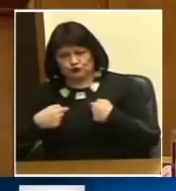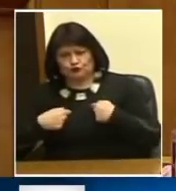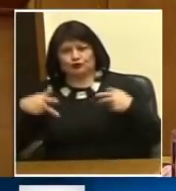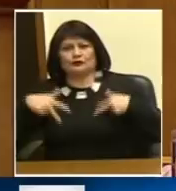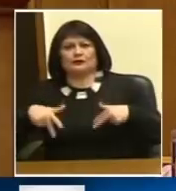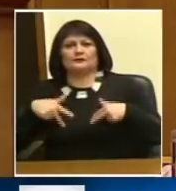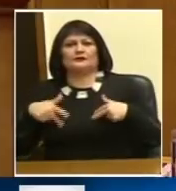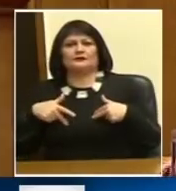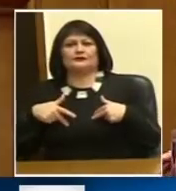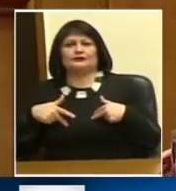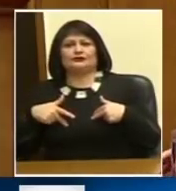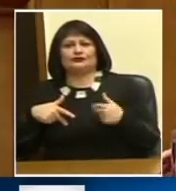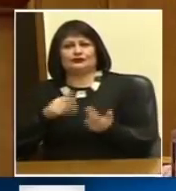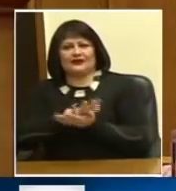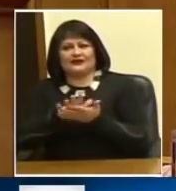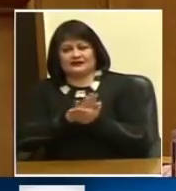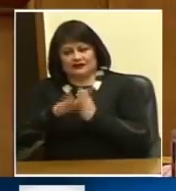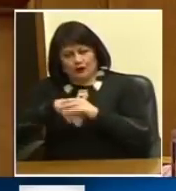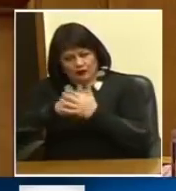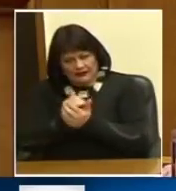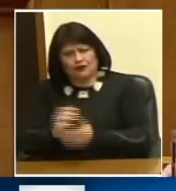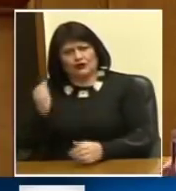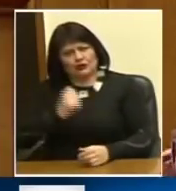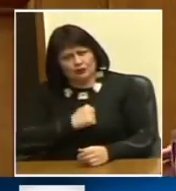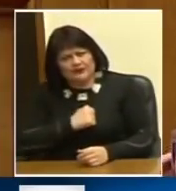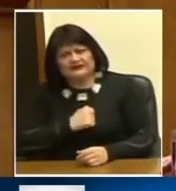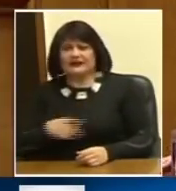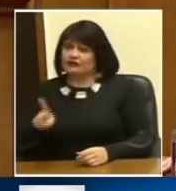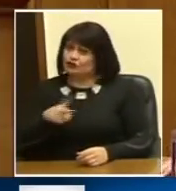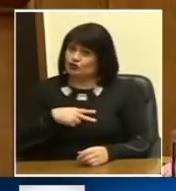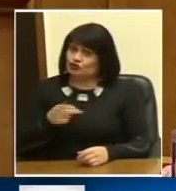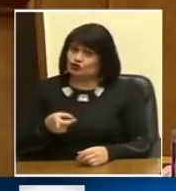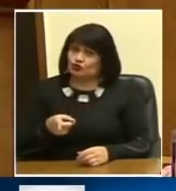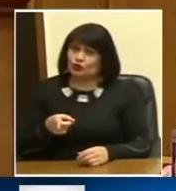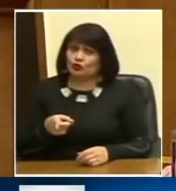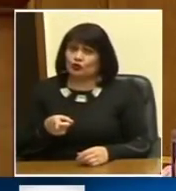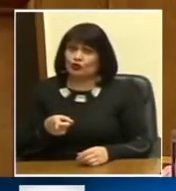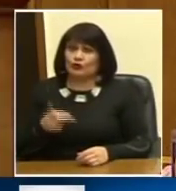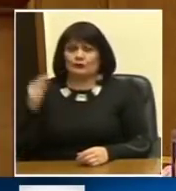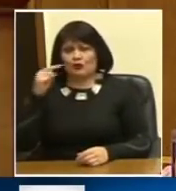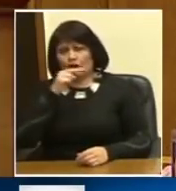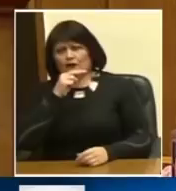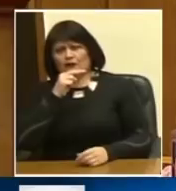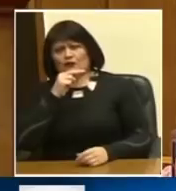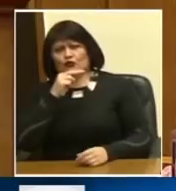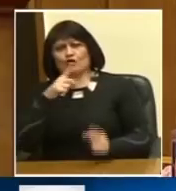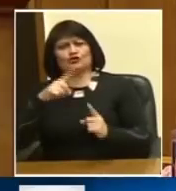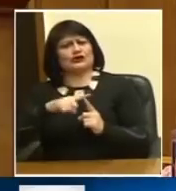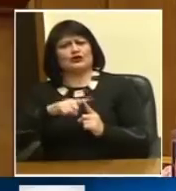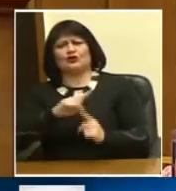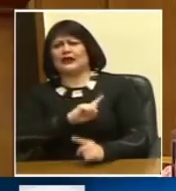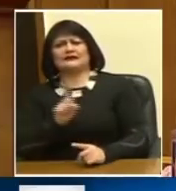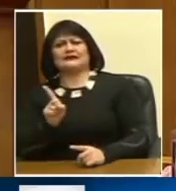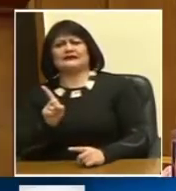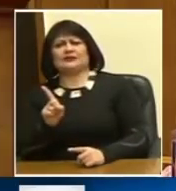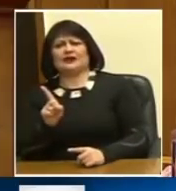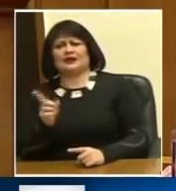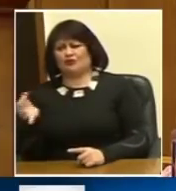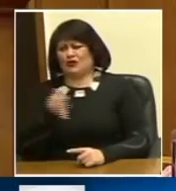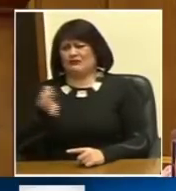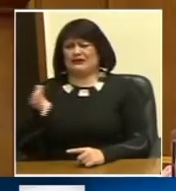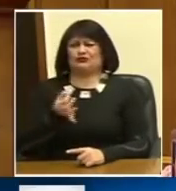κράτος θρησκευτικά ουδέτερο, ότι είναι σωστό να μην υπάρχει πρωθυπουργός ταχνοκράτης, όπως αυτά που